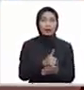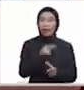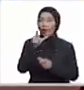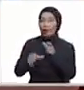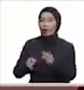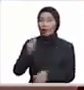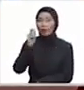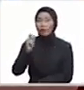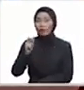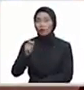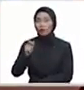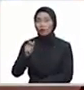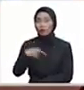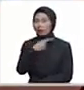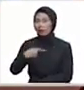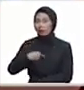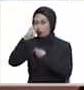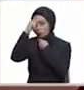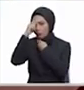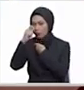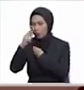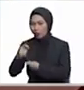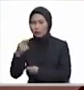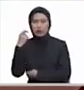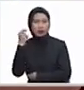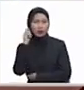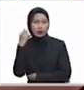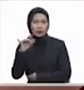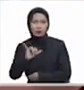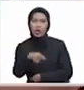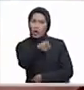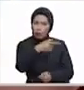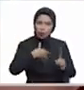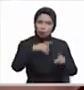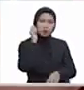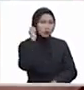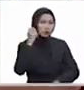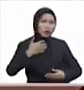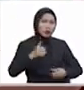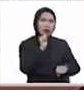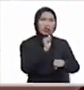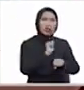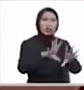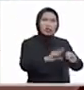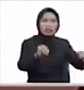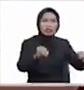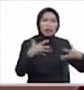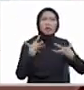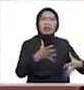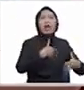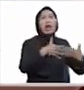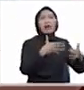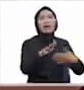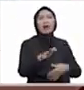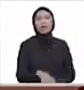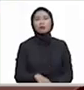disuruh untuk bekerja terlalu berat, keras menjadi seorang pemimpin, maka kasihan